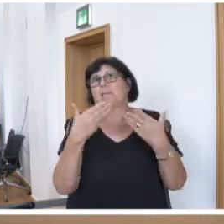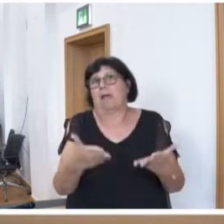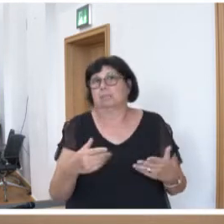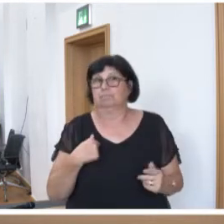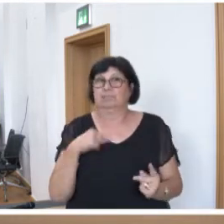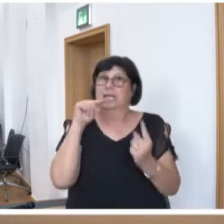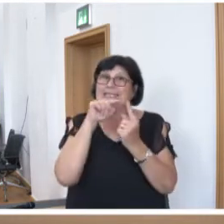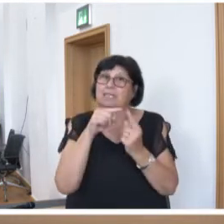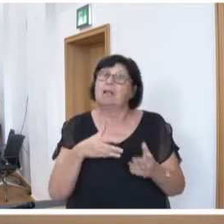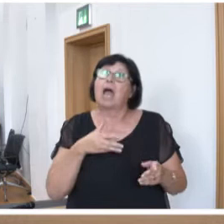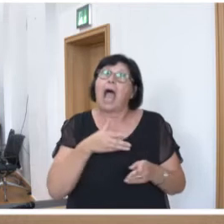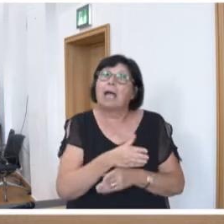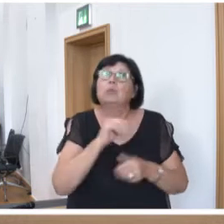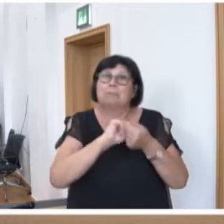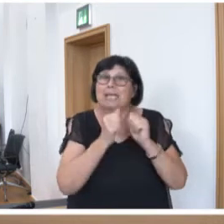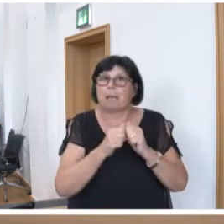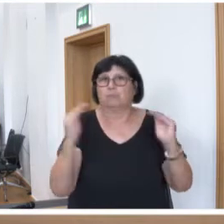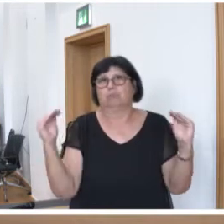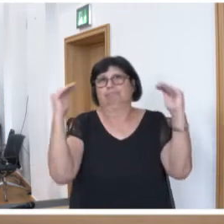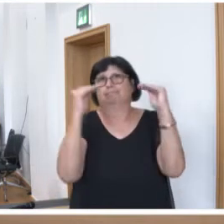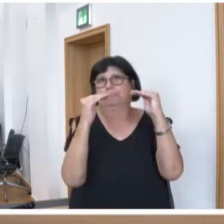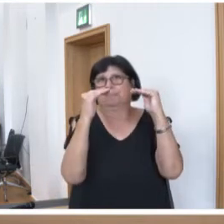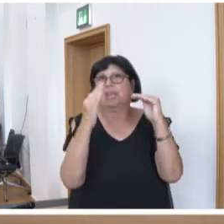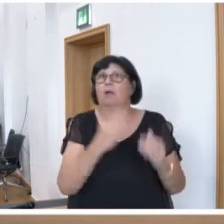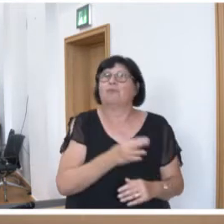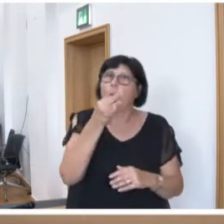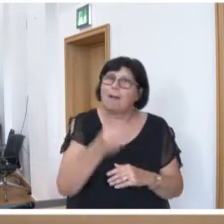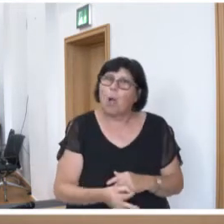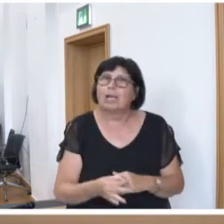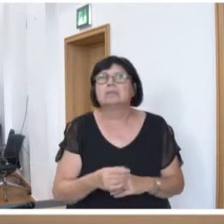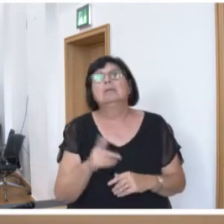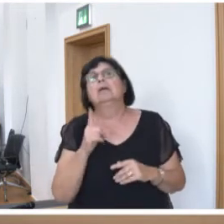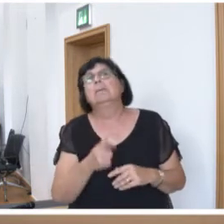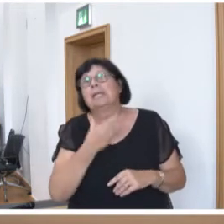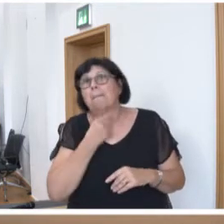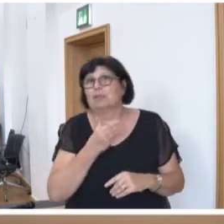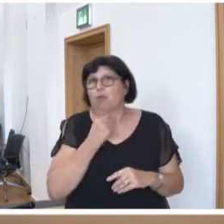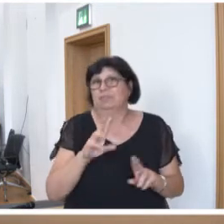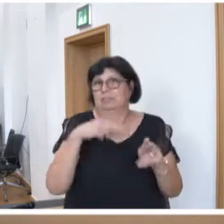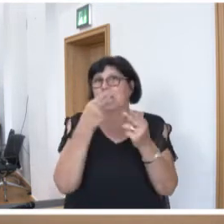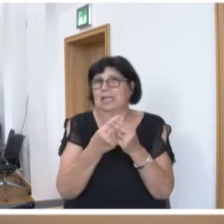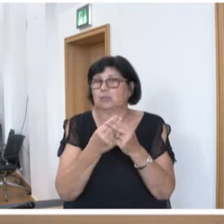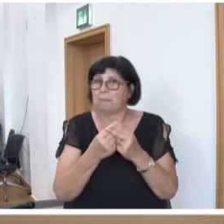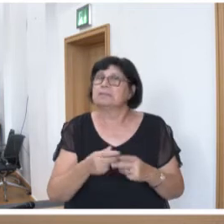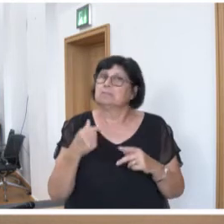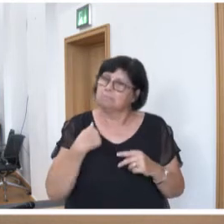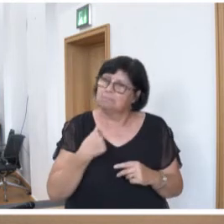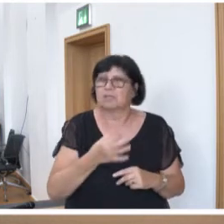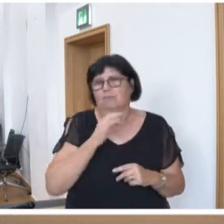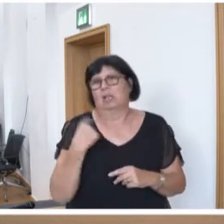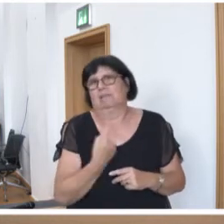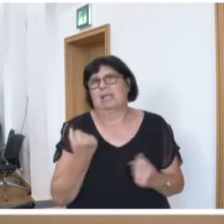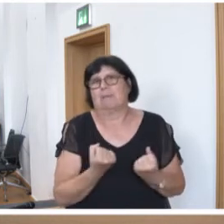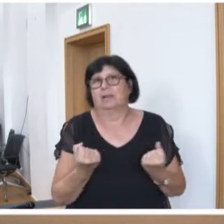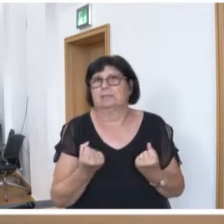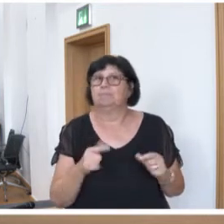ist es, Armutsbekämpfung auf Augenhöhe, vor Ort und mit den lokalen Bedürfnissen orientiert. Das packen wir damit an.